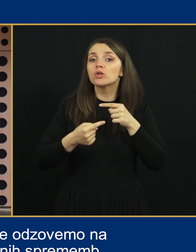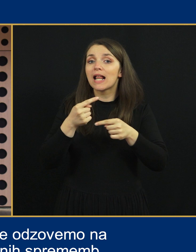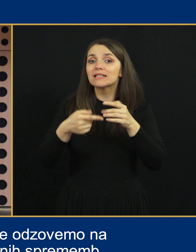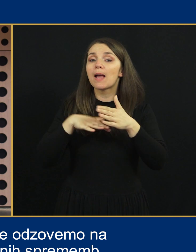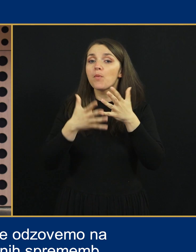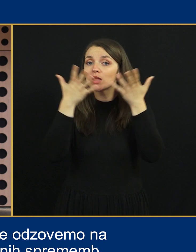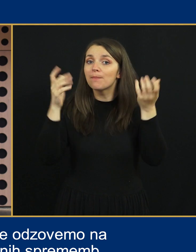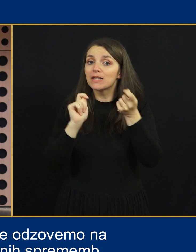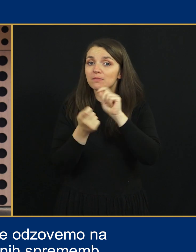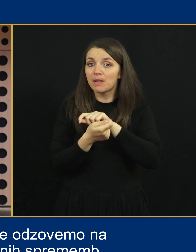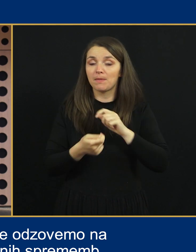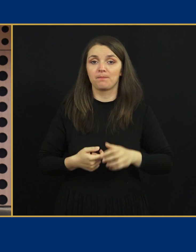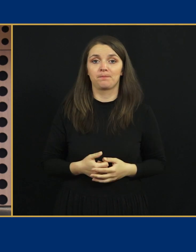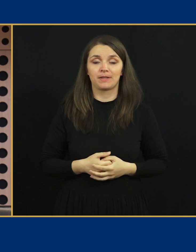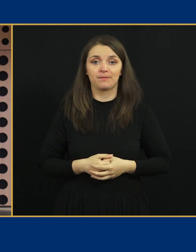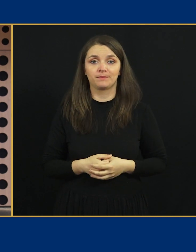posledica podnebnih sprememb.